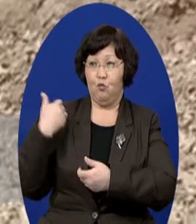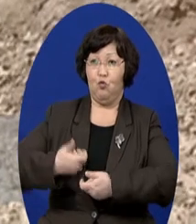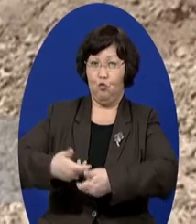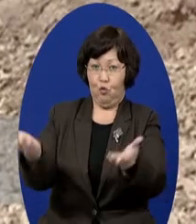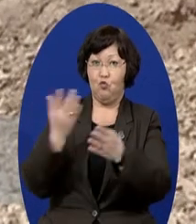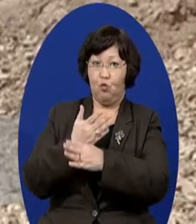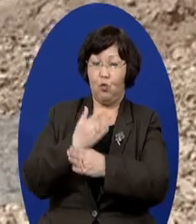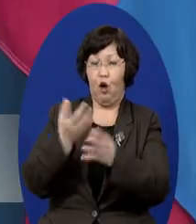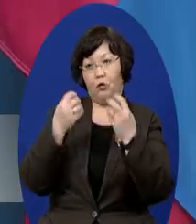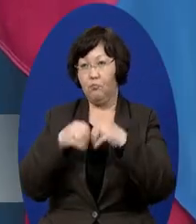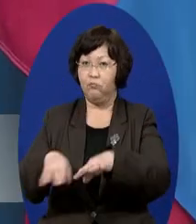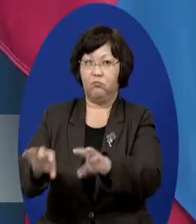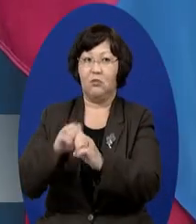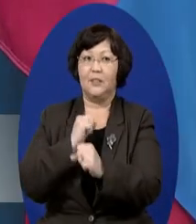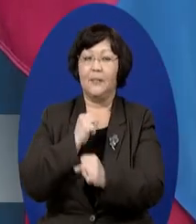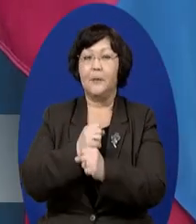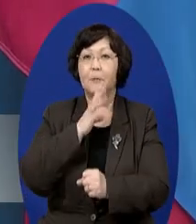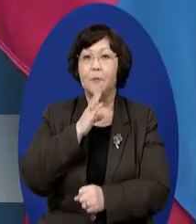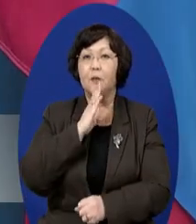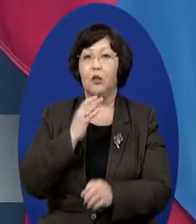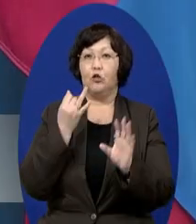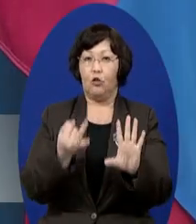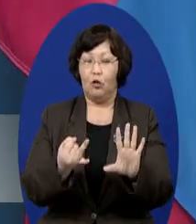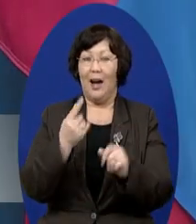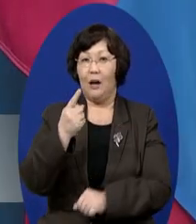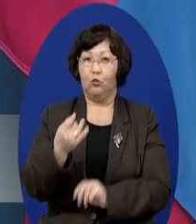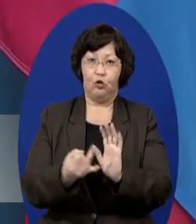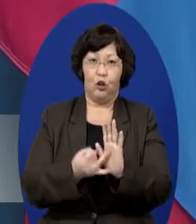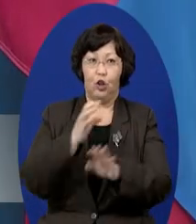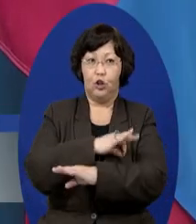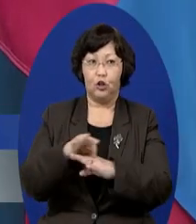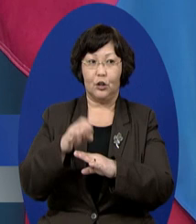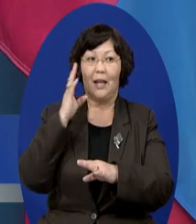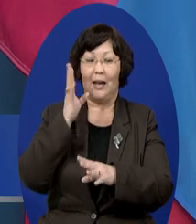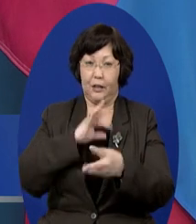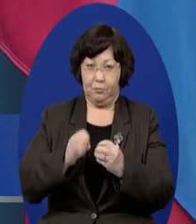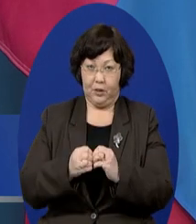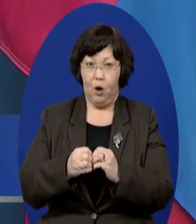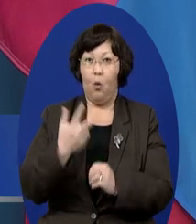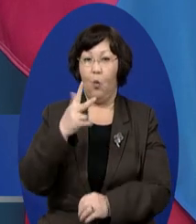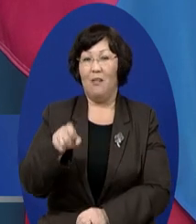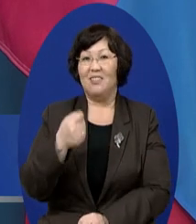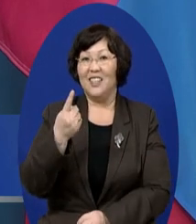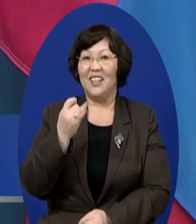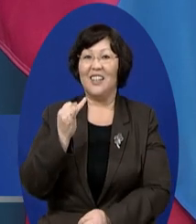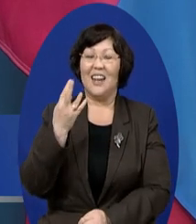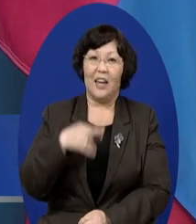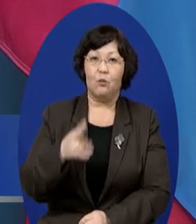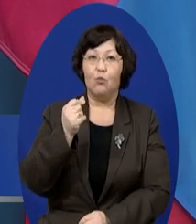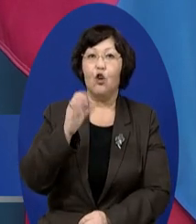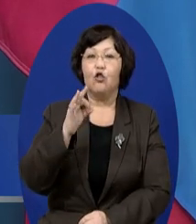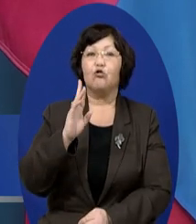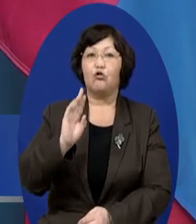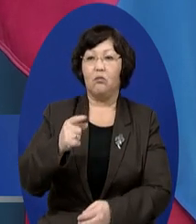өрнүүлэх төлөвлөгөөтэй байна. Энэ жил батлагдсан нийт 717 төсөл арга хэмжээний нийт 3.1 их найт төгрөгийн өртөг